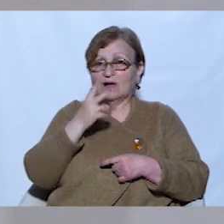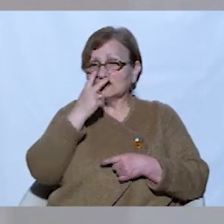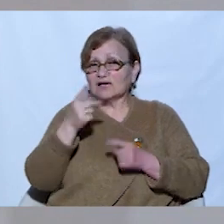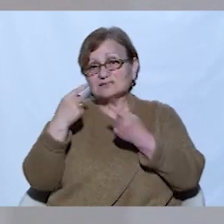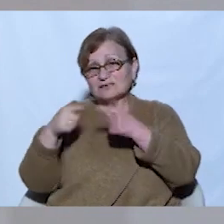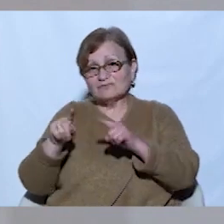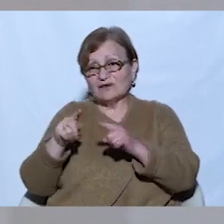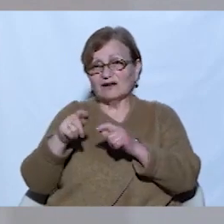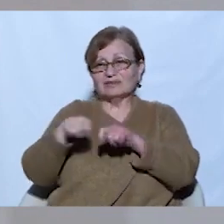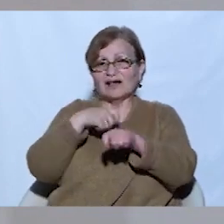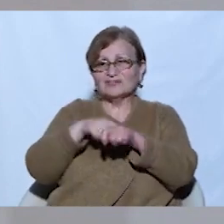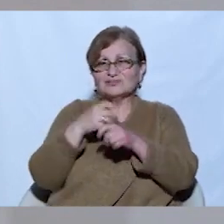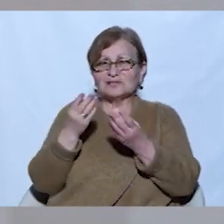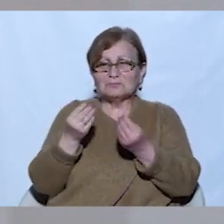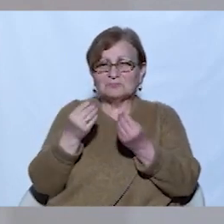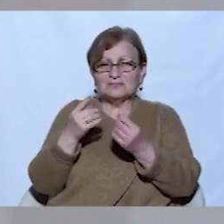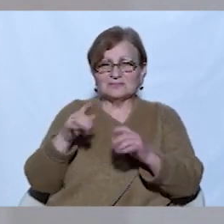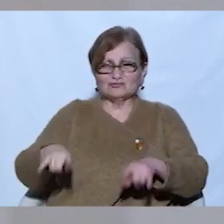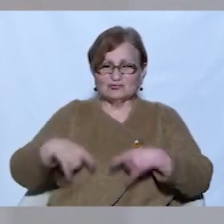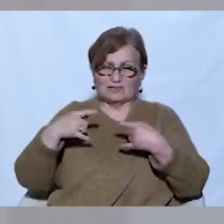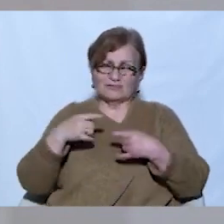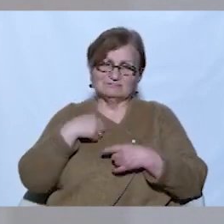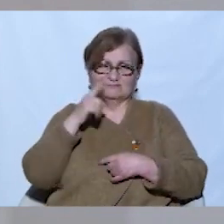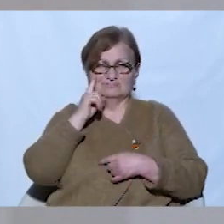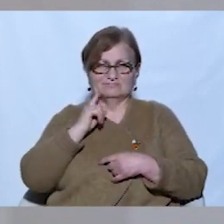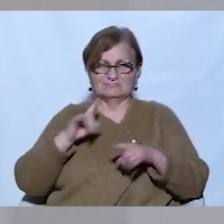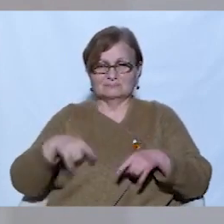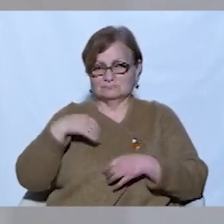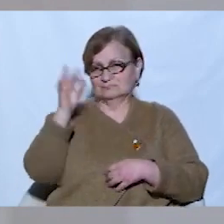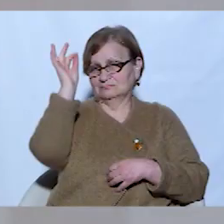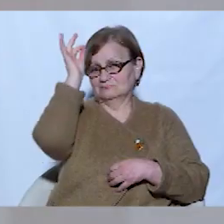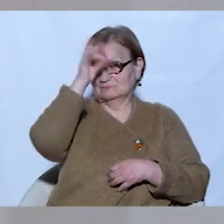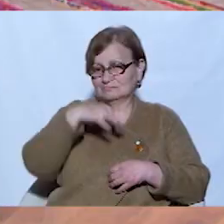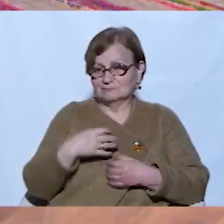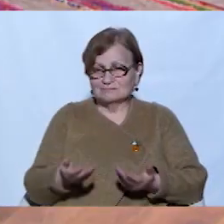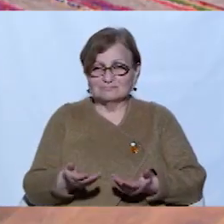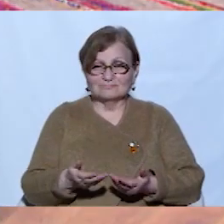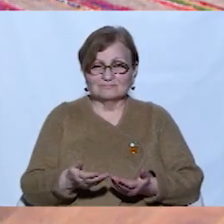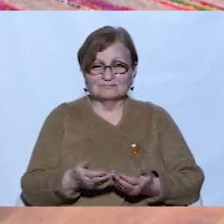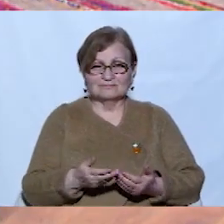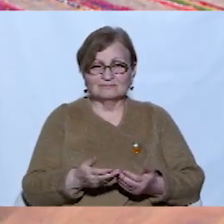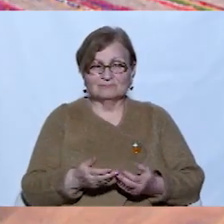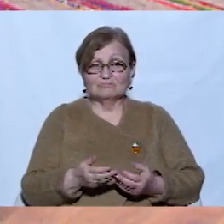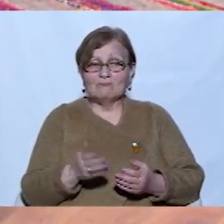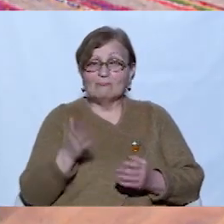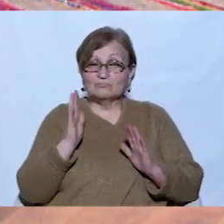ნახავთ, რომ მაგალითად ნაჭრის, რბილი ნაჭრის შარვალს არ ვიხდი. ანუ აი ეს ძალიან დეტალები არის მნიშვნელოვანი.